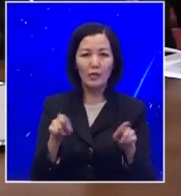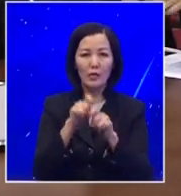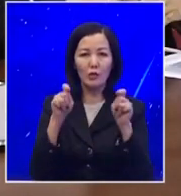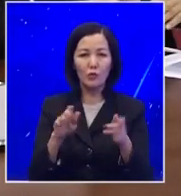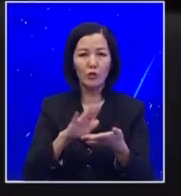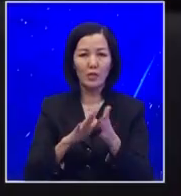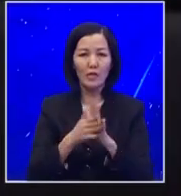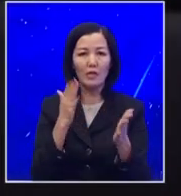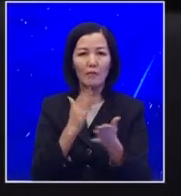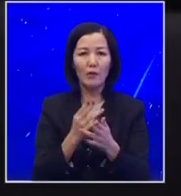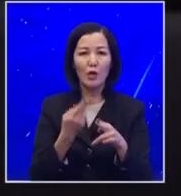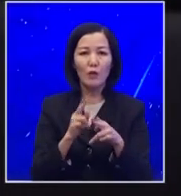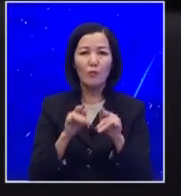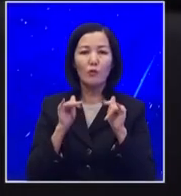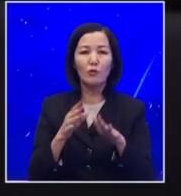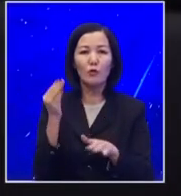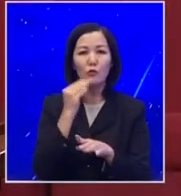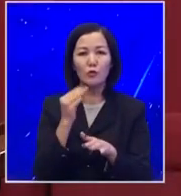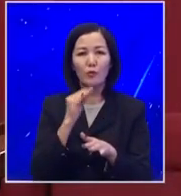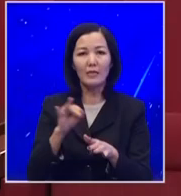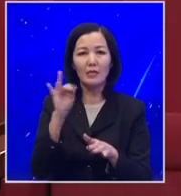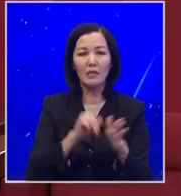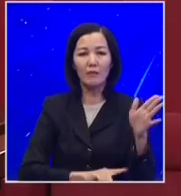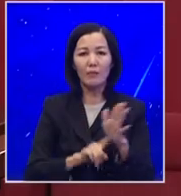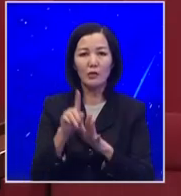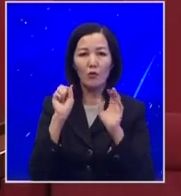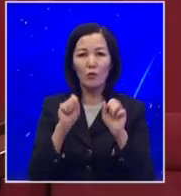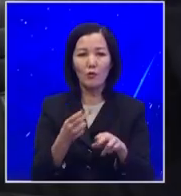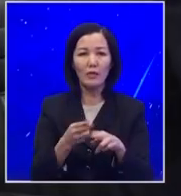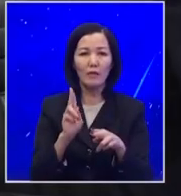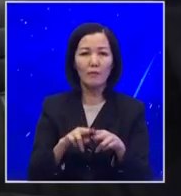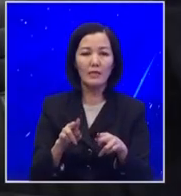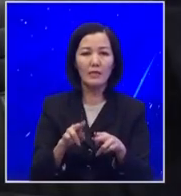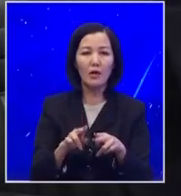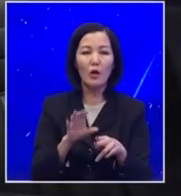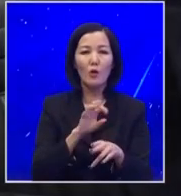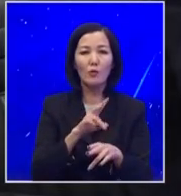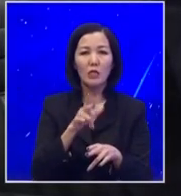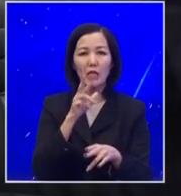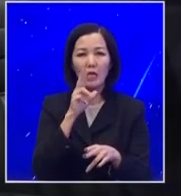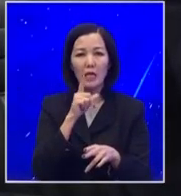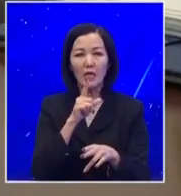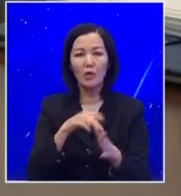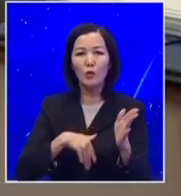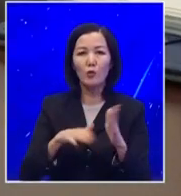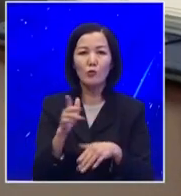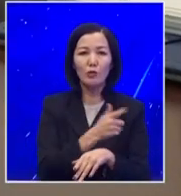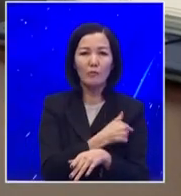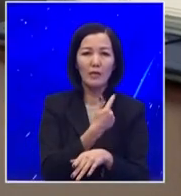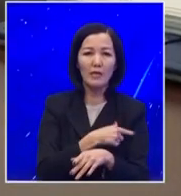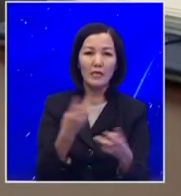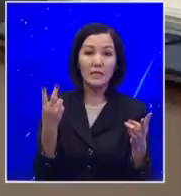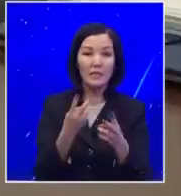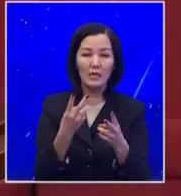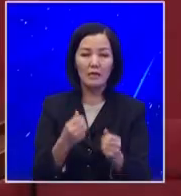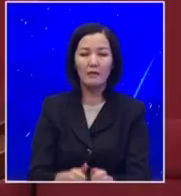бар. Бұл істі Үштөбесінде тарихи жерден бастауға болады. Ең бастысы, отандастарымызға оңтүстік Кореяның озық медицинасы қалаулы